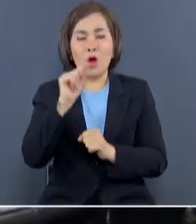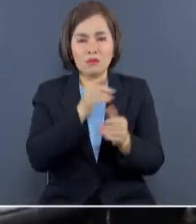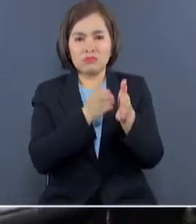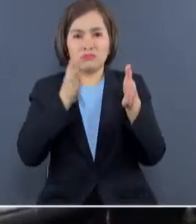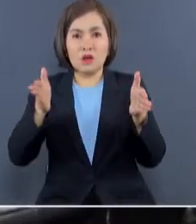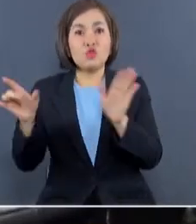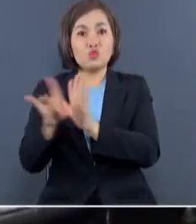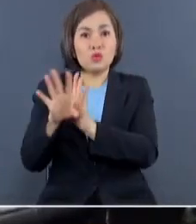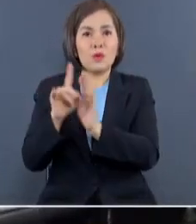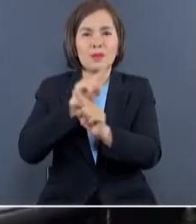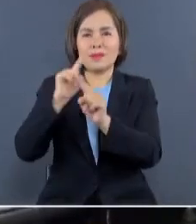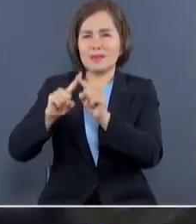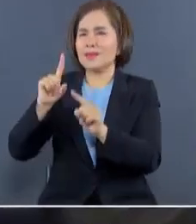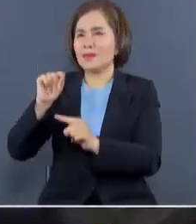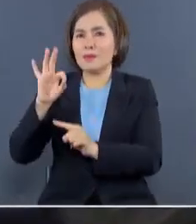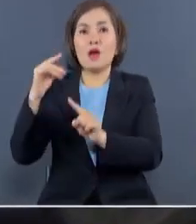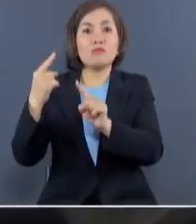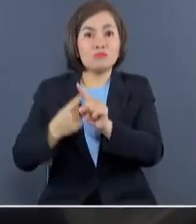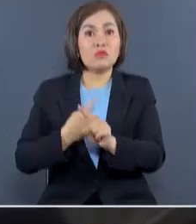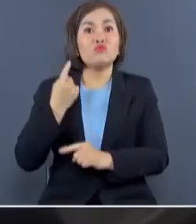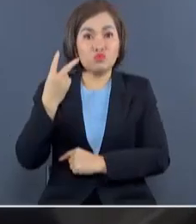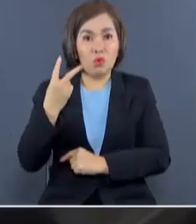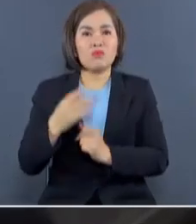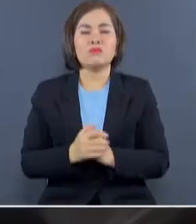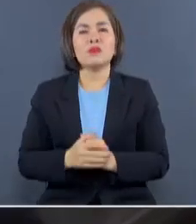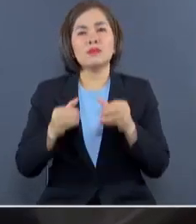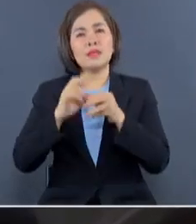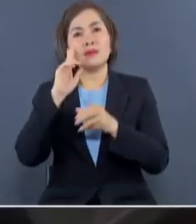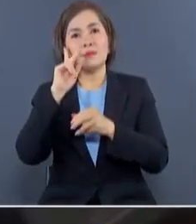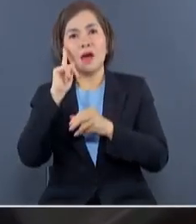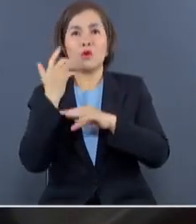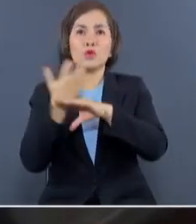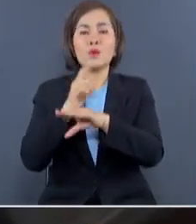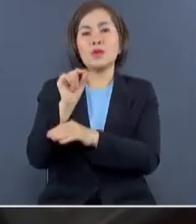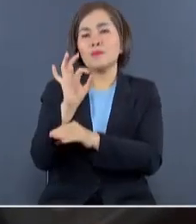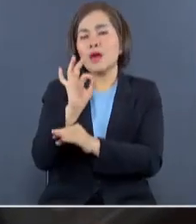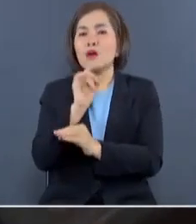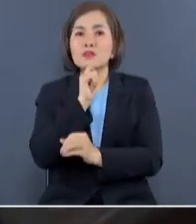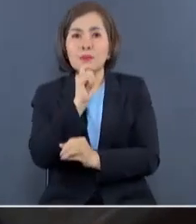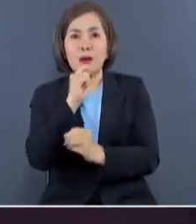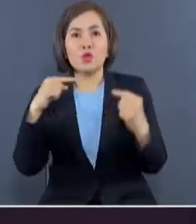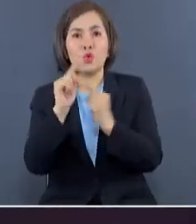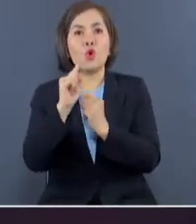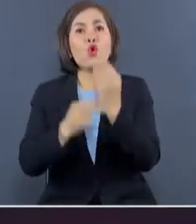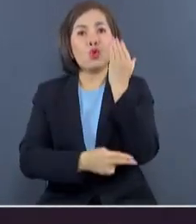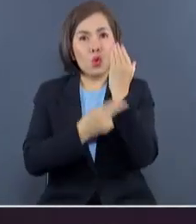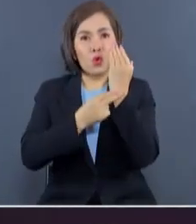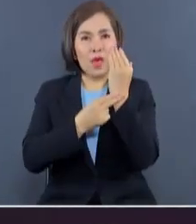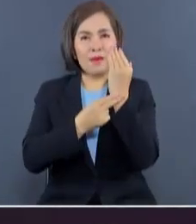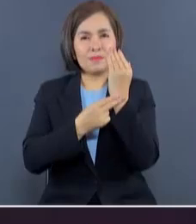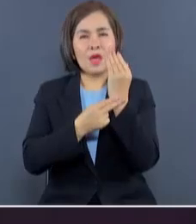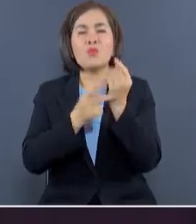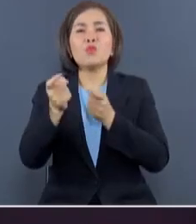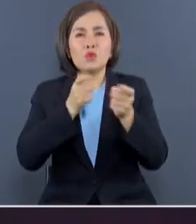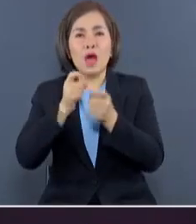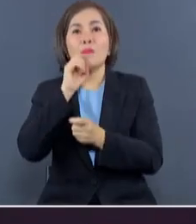พันธ์นี้ก่อนที่เราจะมีการยกเลิกเป็นการถาวรเนี่ยนะทีมข่าวโมโน29นี่ไปพูดคุยกับผู้จัดการโรงแรมย่านห้วยขวางครับก็ยอมรับว่านโยบายนี้เนี่